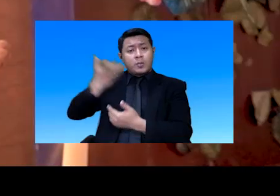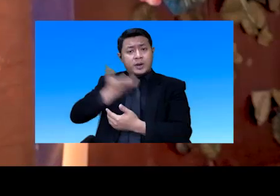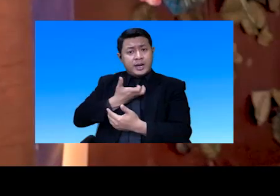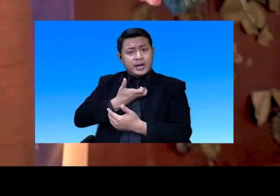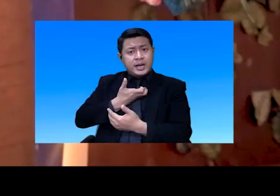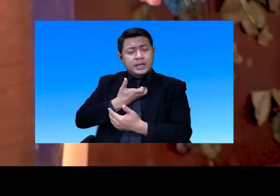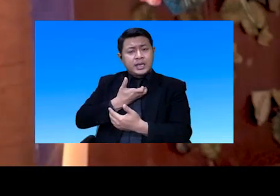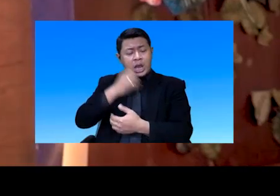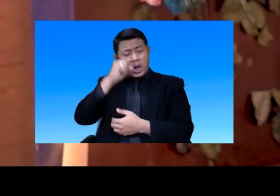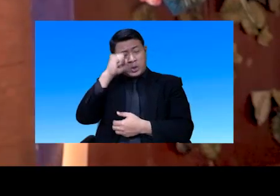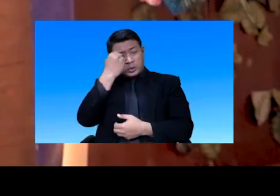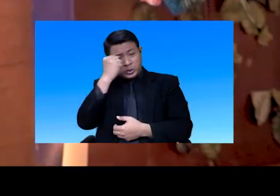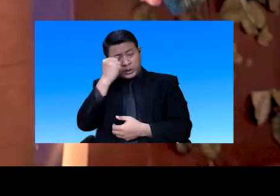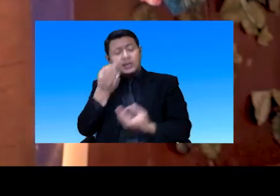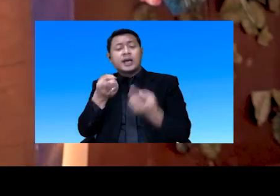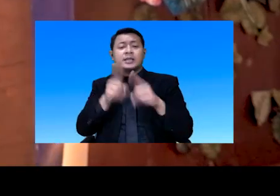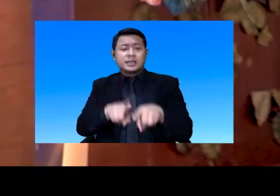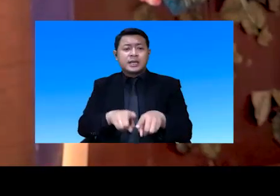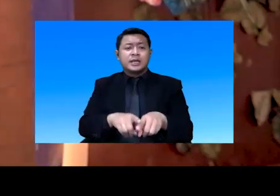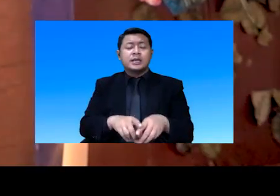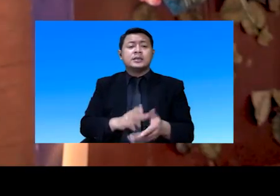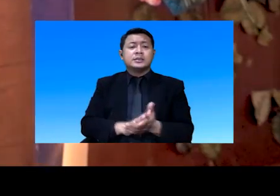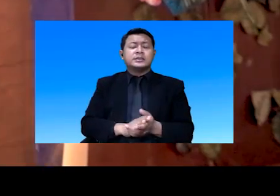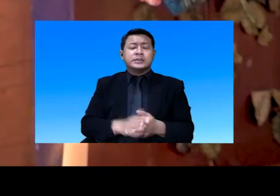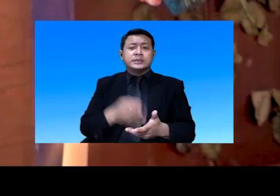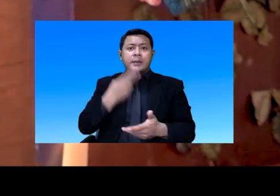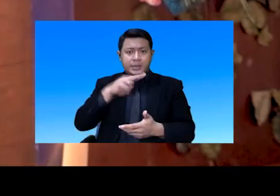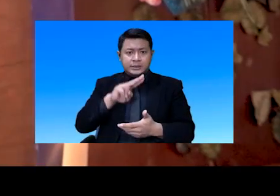mustahil sekalipun akan terjadi. Dan itu saya sangat percaya.